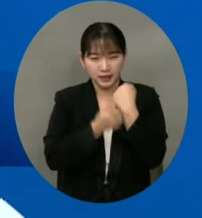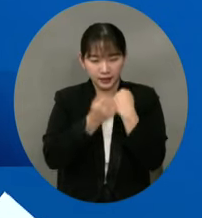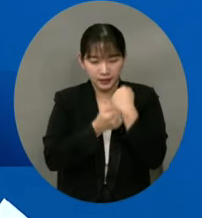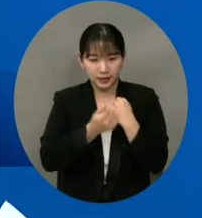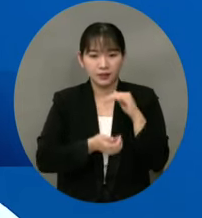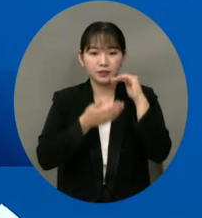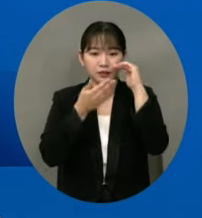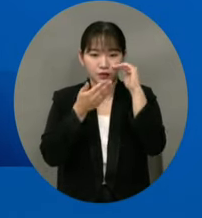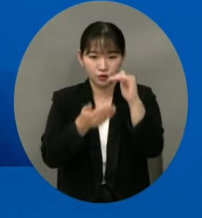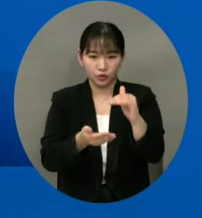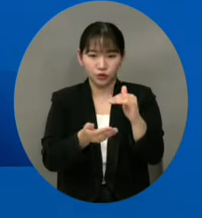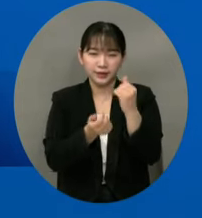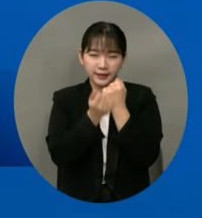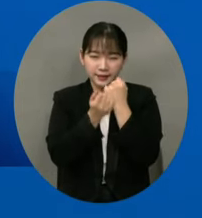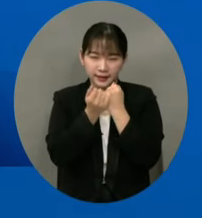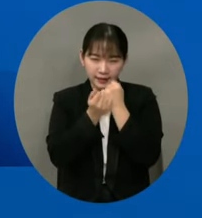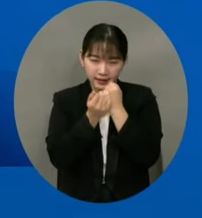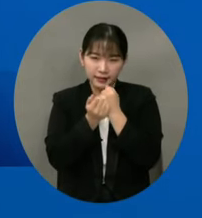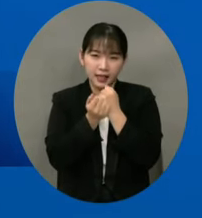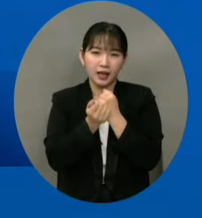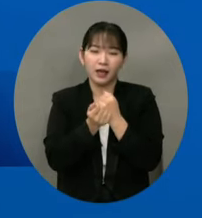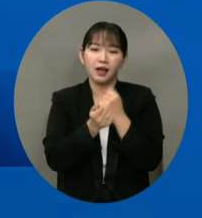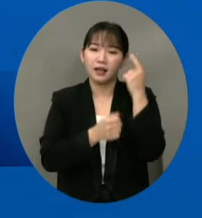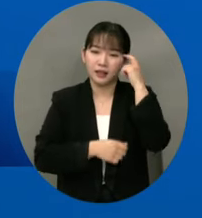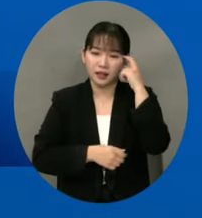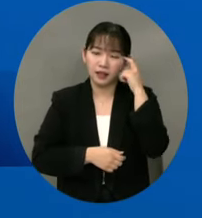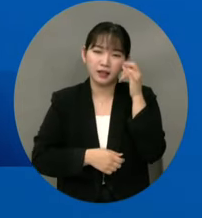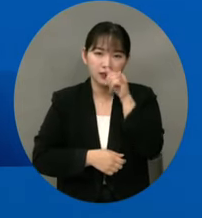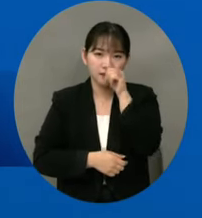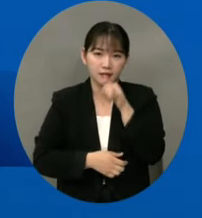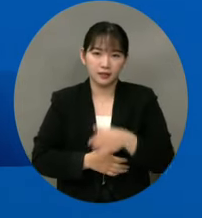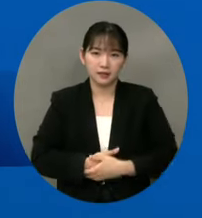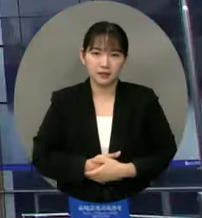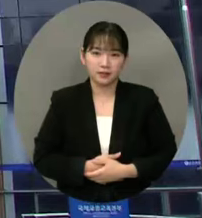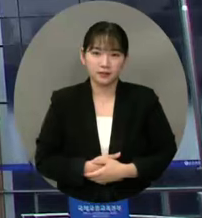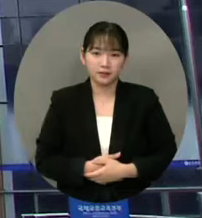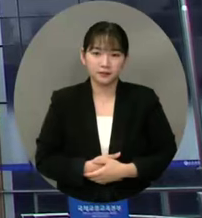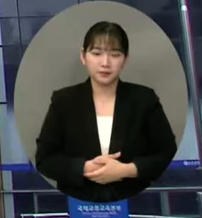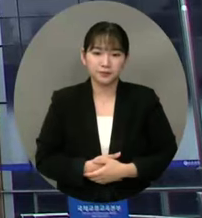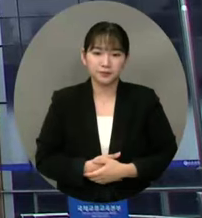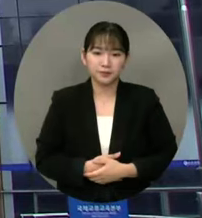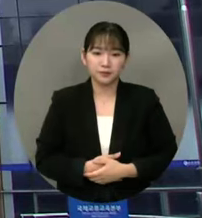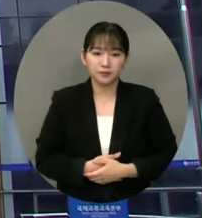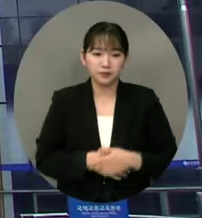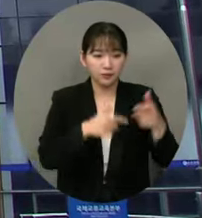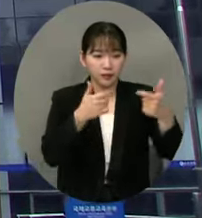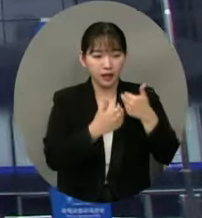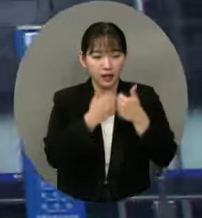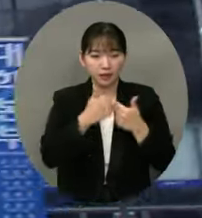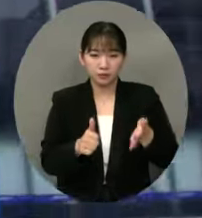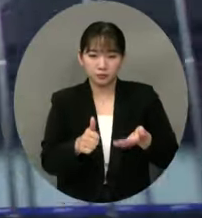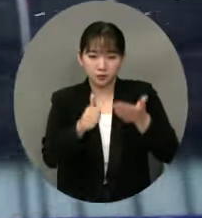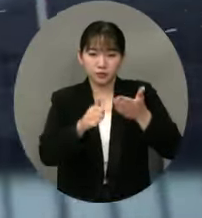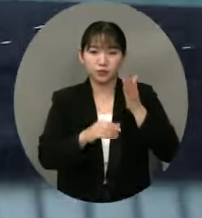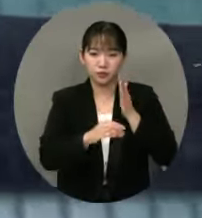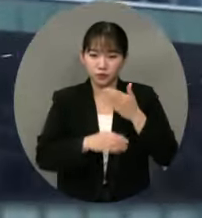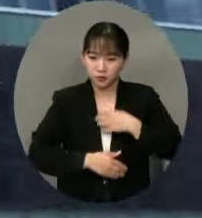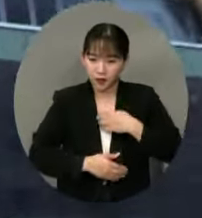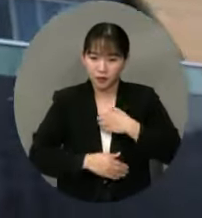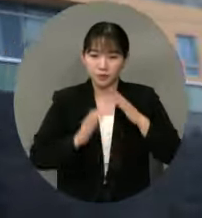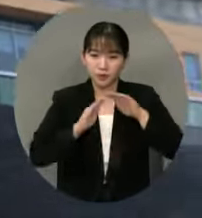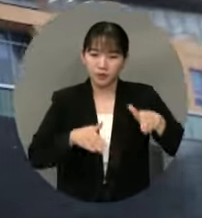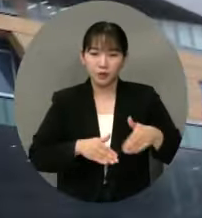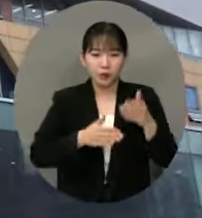충분히 설명하고 설득하겠다 하는 생각도 갖고 있습니다. 지역 갈등을 조정할 수 있고